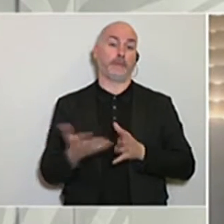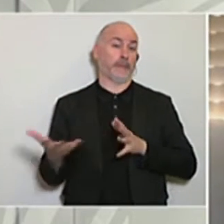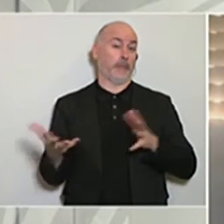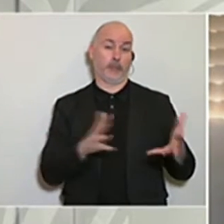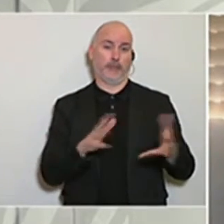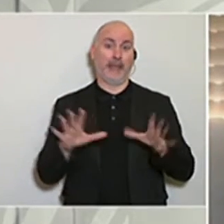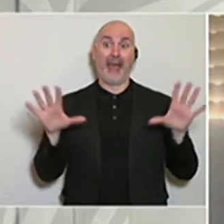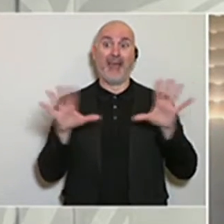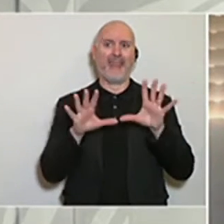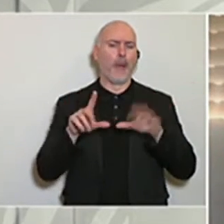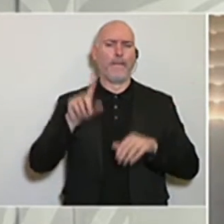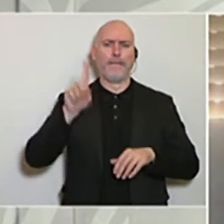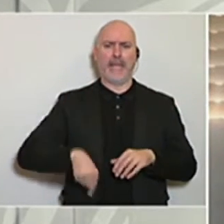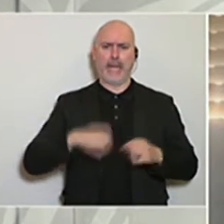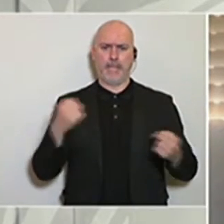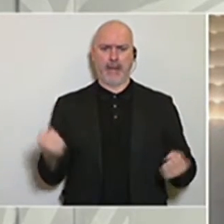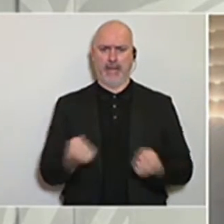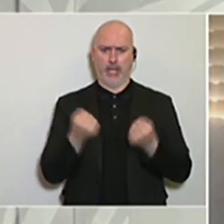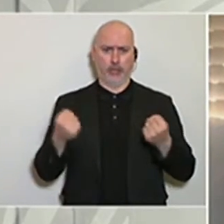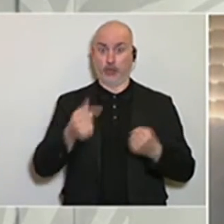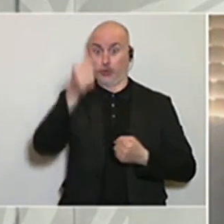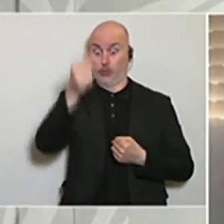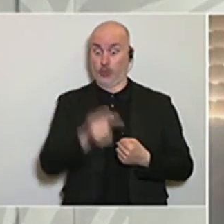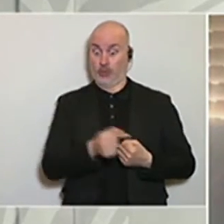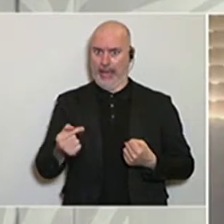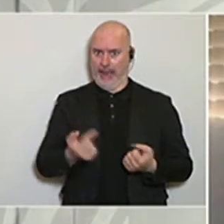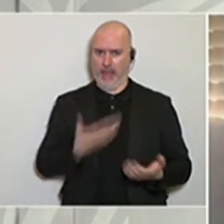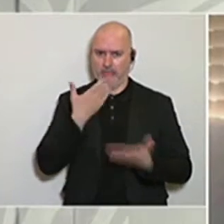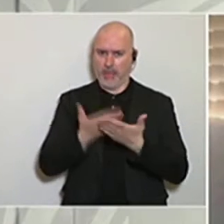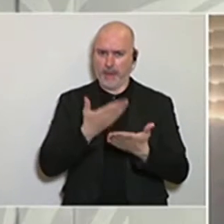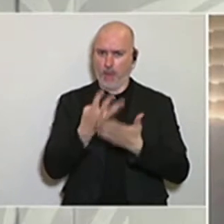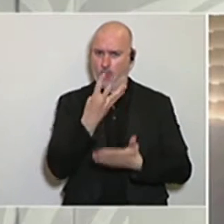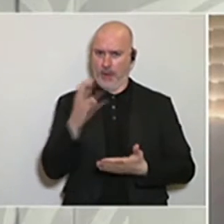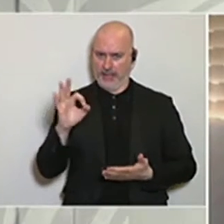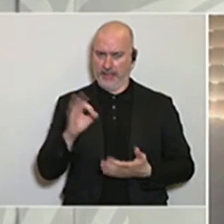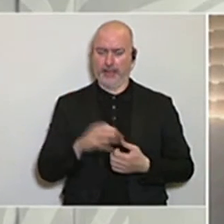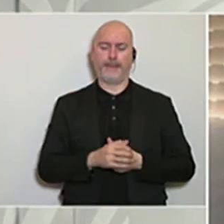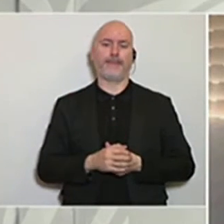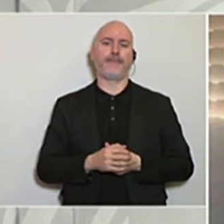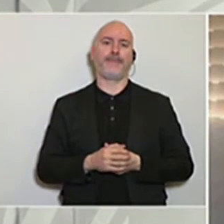Aproximadament 10.000 milions entre tot el que demanava. Què passarà